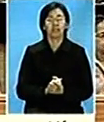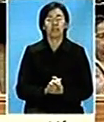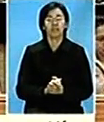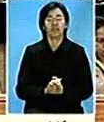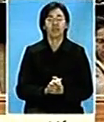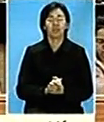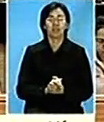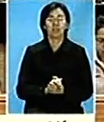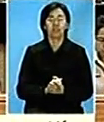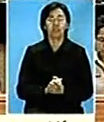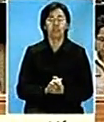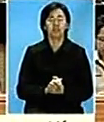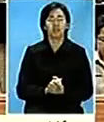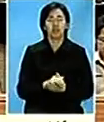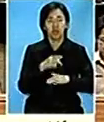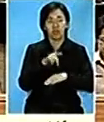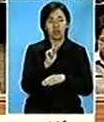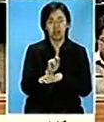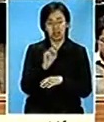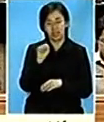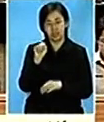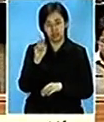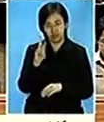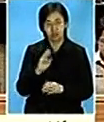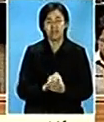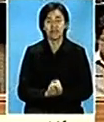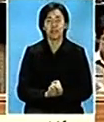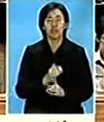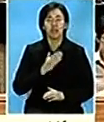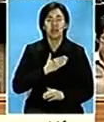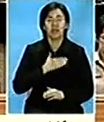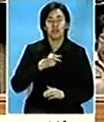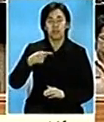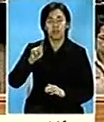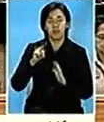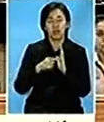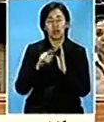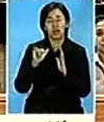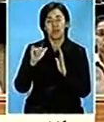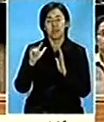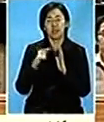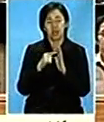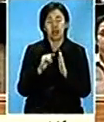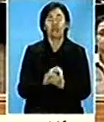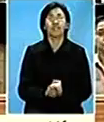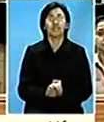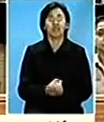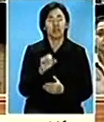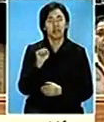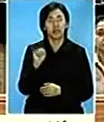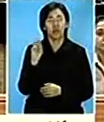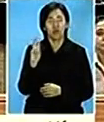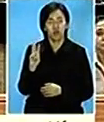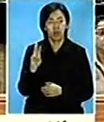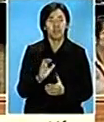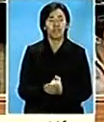กราบเรียนท่านประธานวุฒิสภาที่เคารพกับผมนายปัญญาเบญจสิริวรรณสมาชิกวุฒิสภาท่